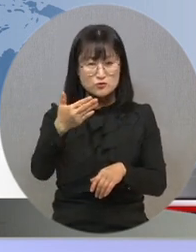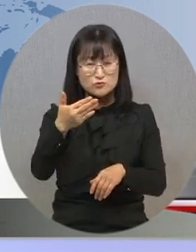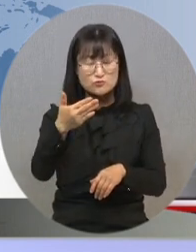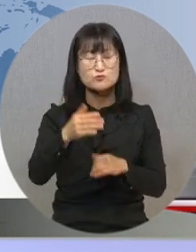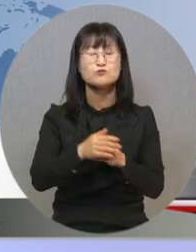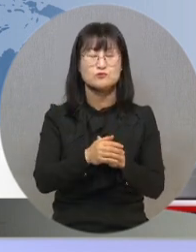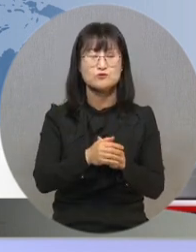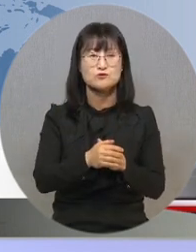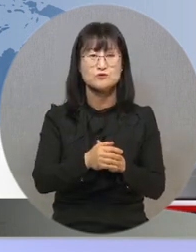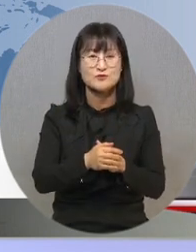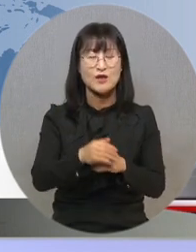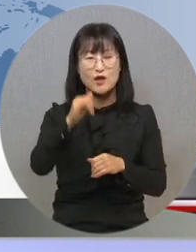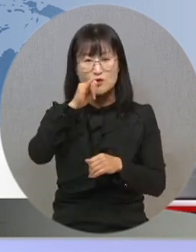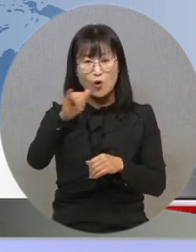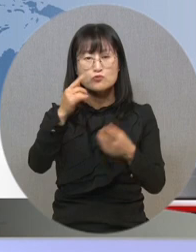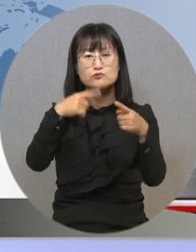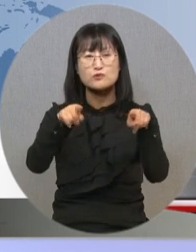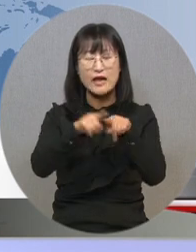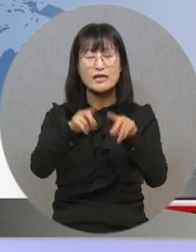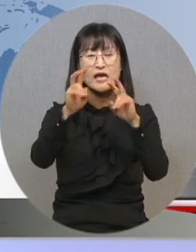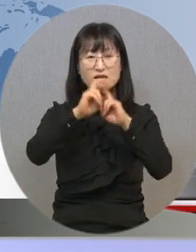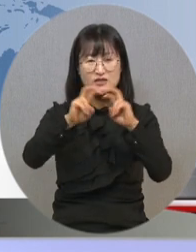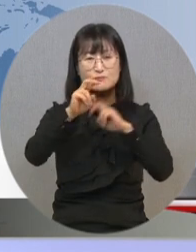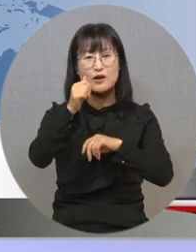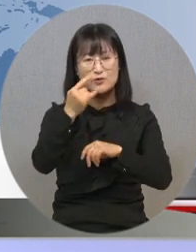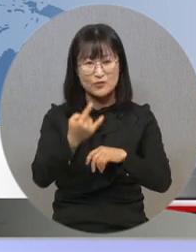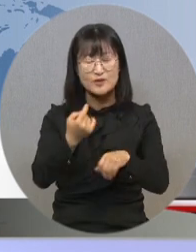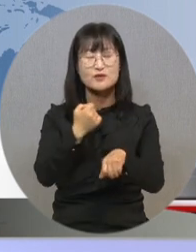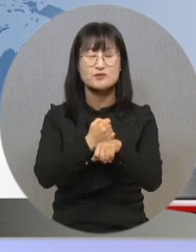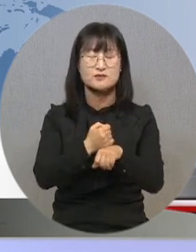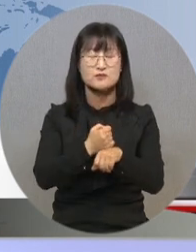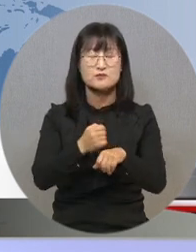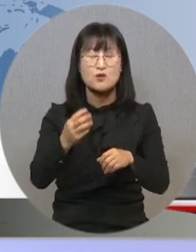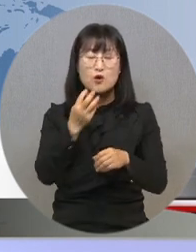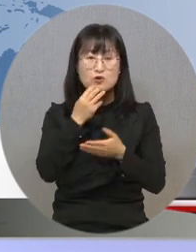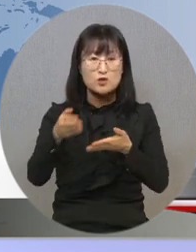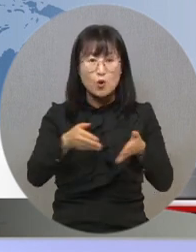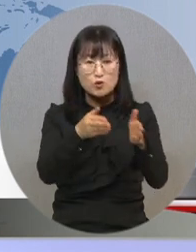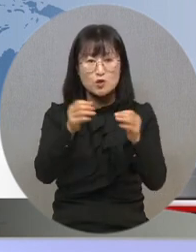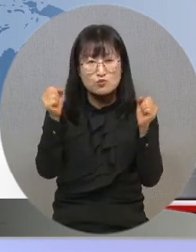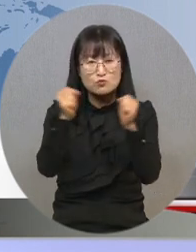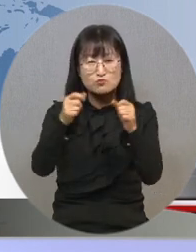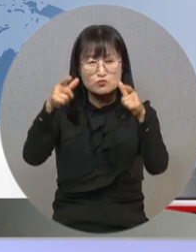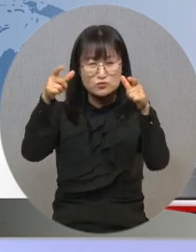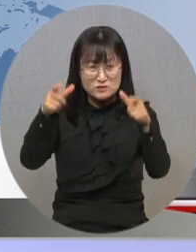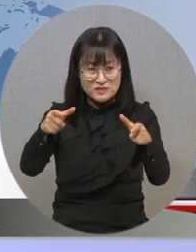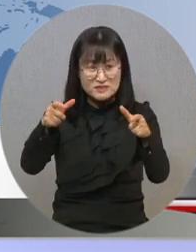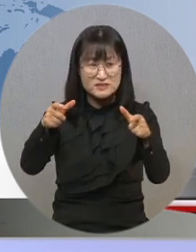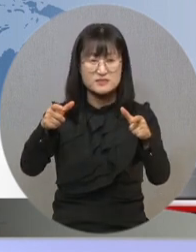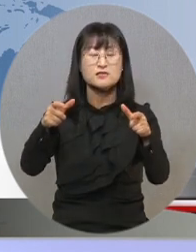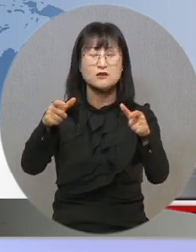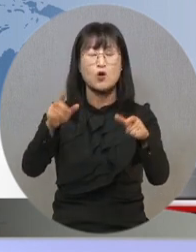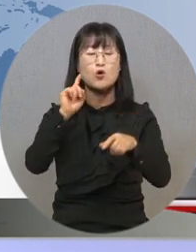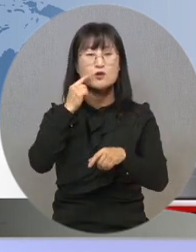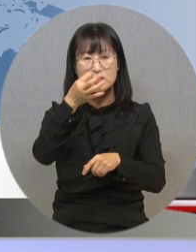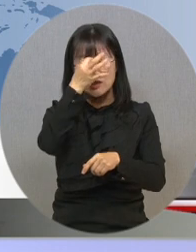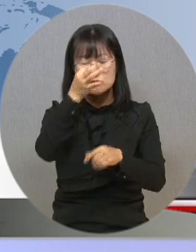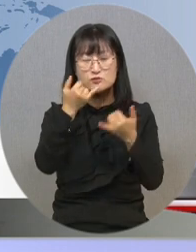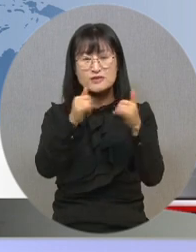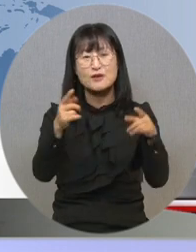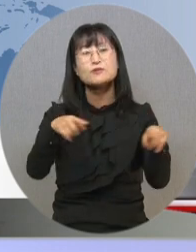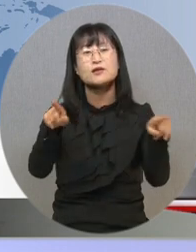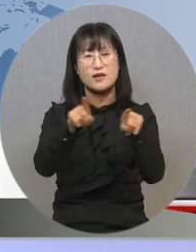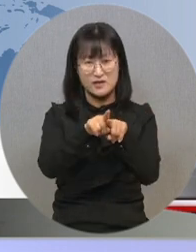함께 음악회가 펼쳐졌습니다 경기 북부 지역 예술가들로 구성된 반항 클래식이 함께한 자선 음악회